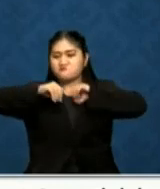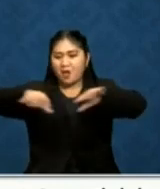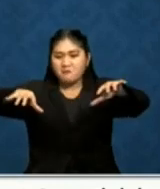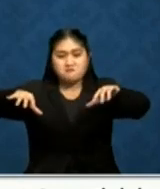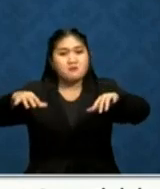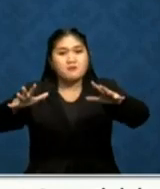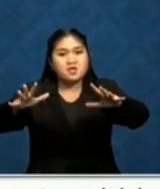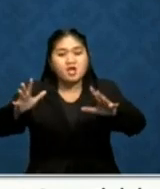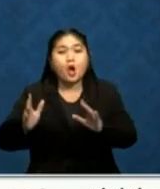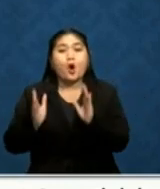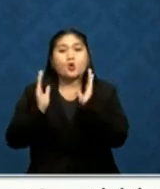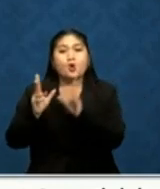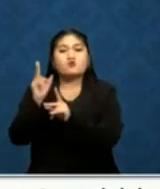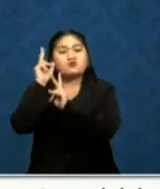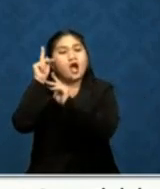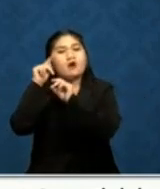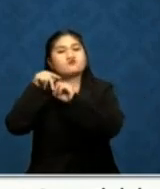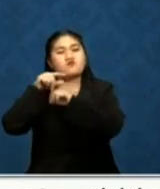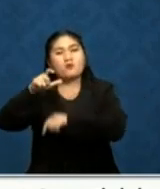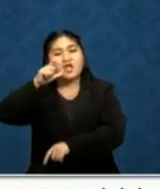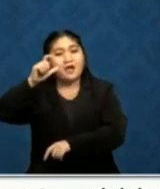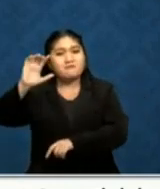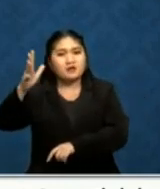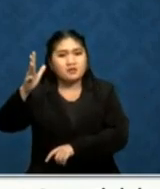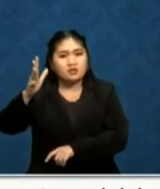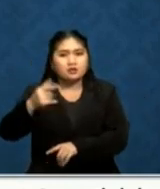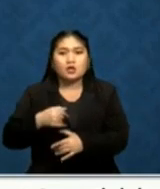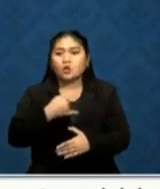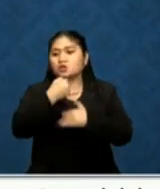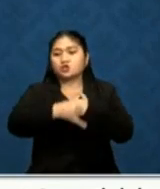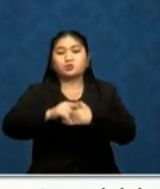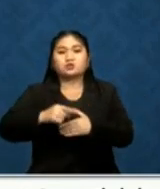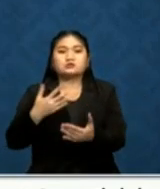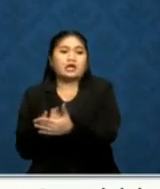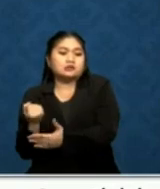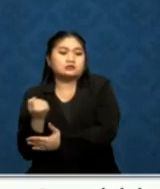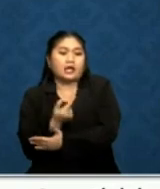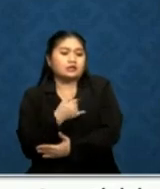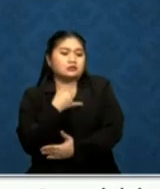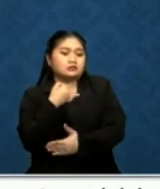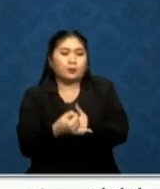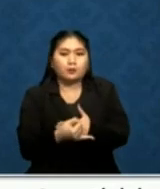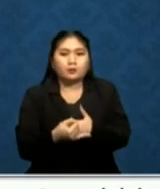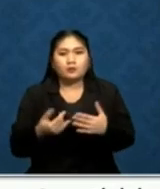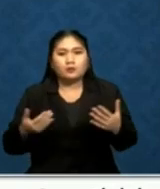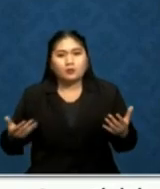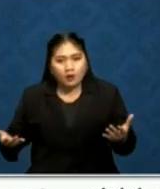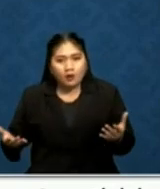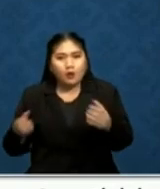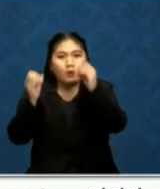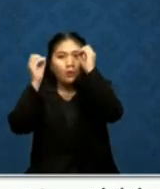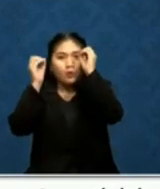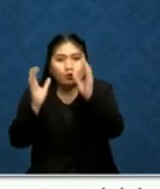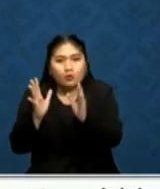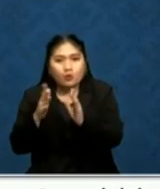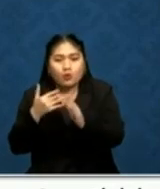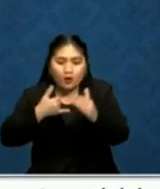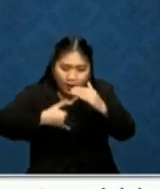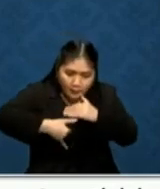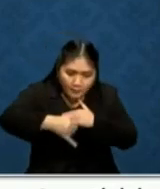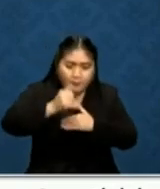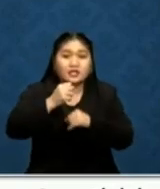นไม่ได้ทำข่าวใหญ่โตเคสเหล่านี้จะจบลงด้วยการจ่ายเงินค่าทำขวัญครูบางรายยังสามารถกลับไปส